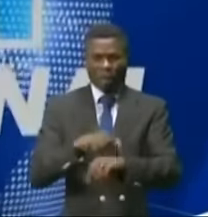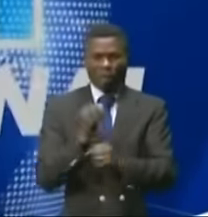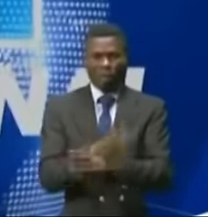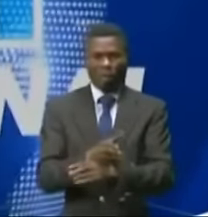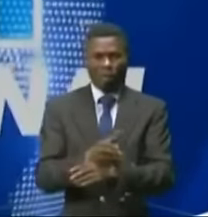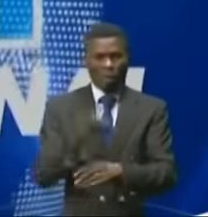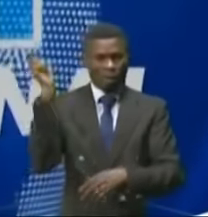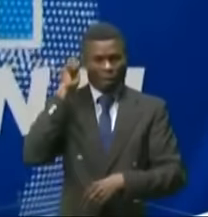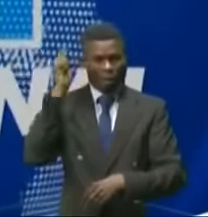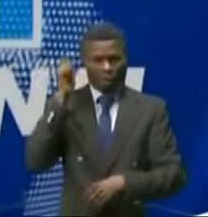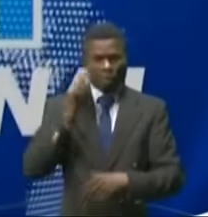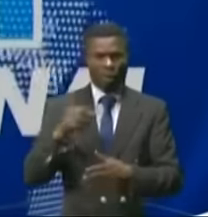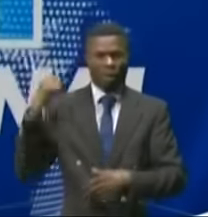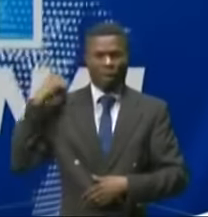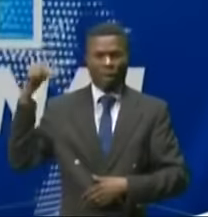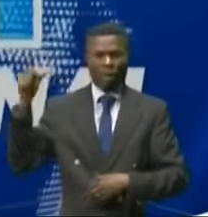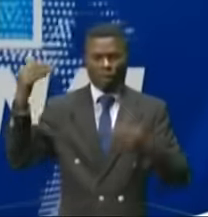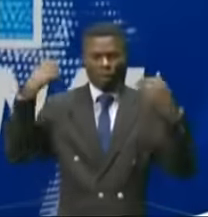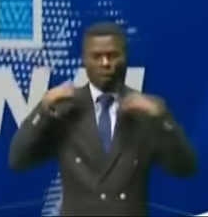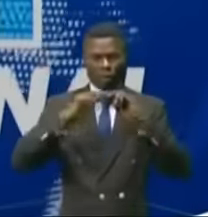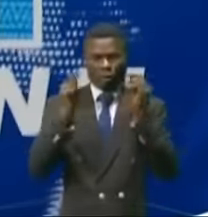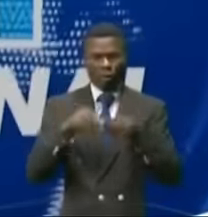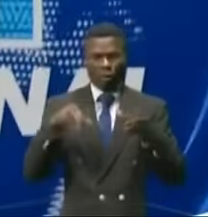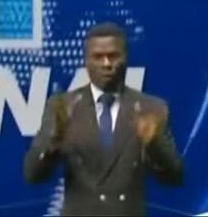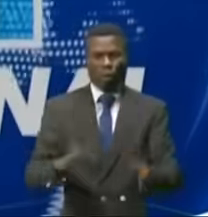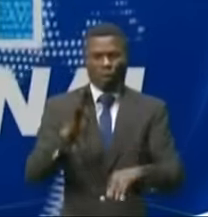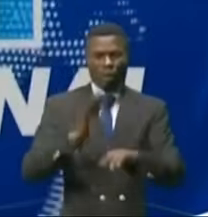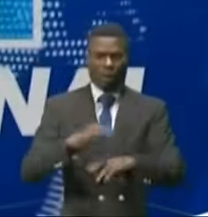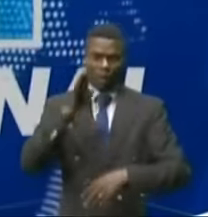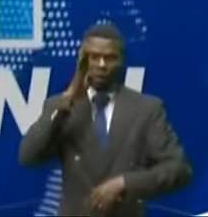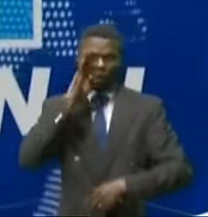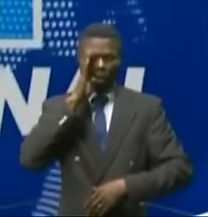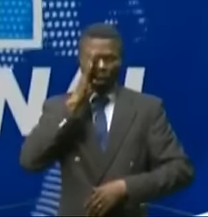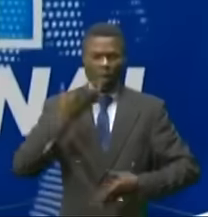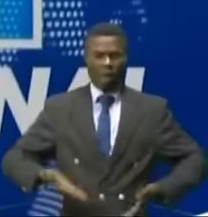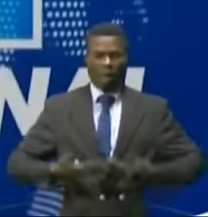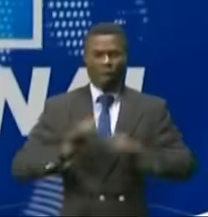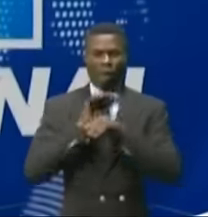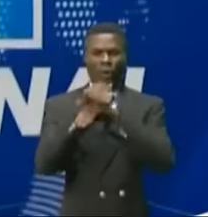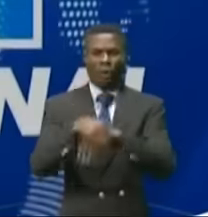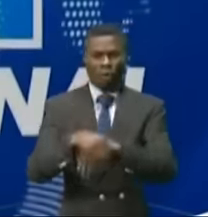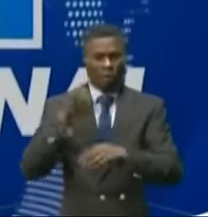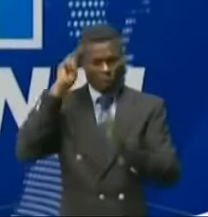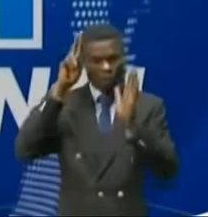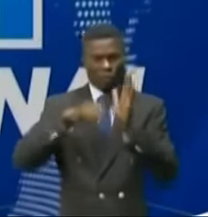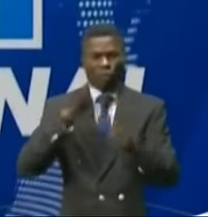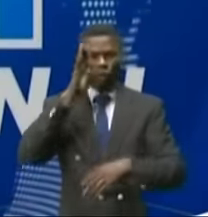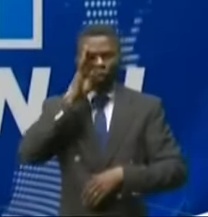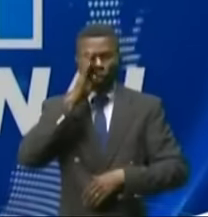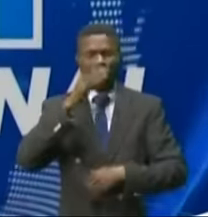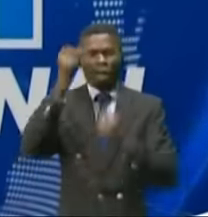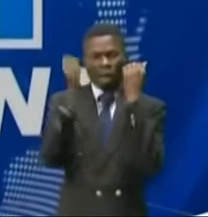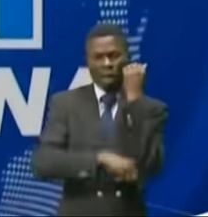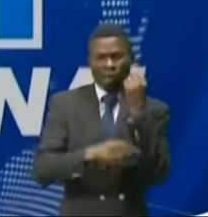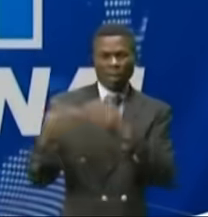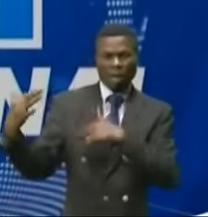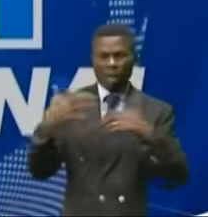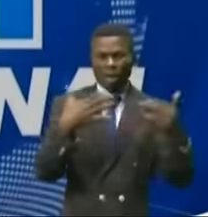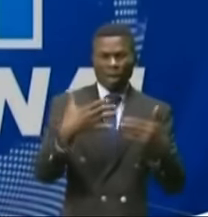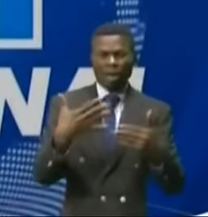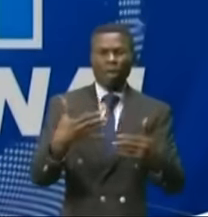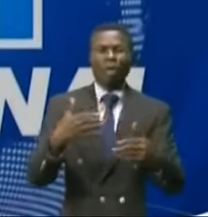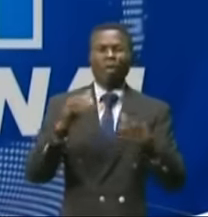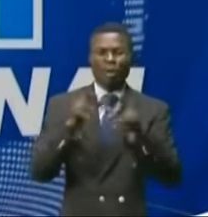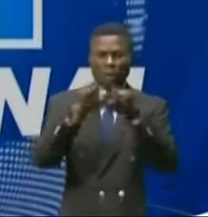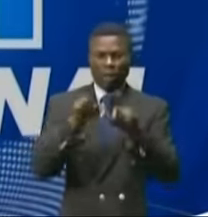pour le professeur André Mbata, chef de la délégation congolaise en Belgique, de saluer l'engagement du gouvernement belge de condamner l'agression de la RDC